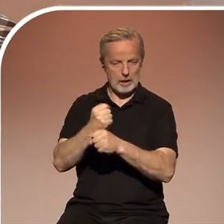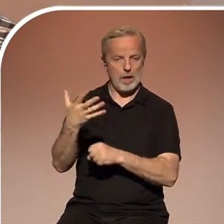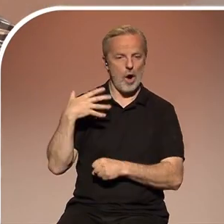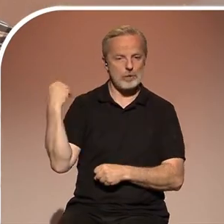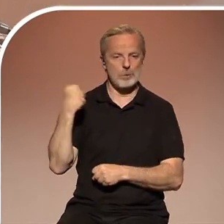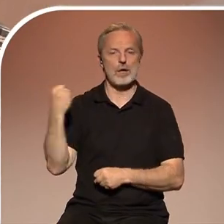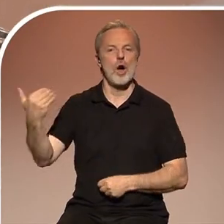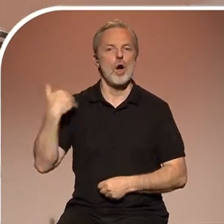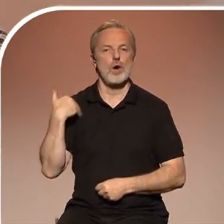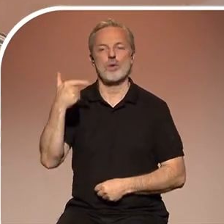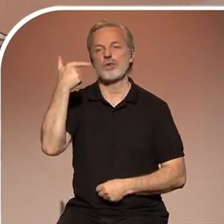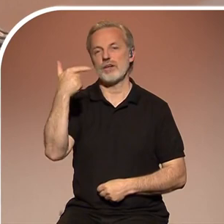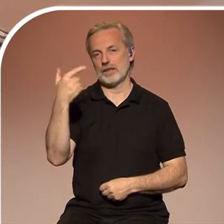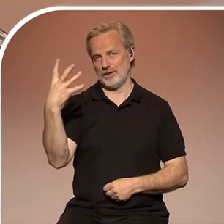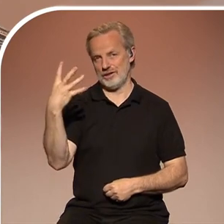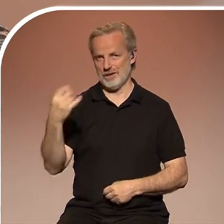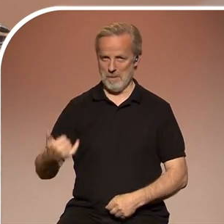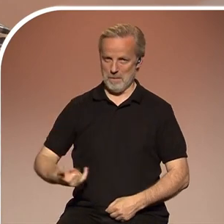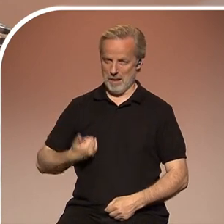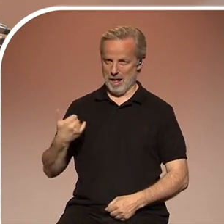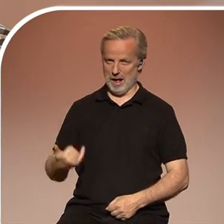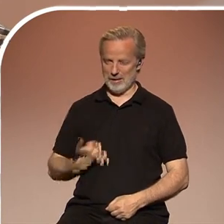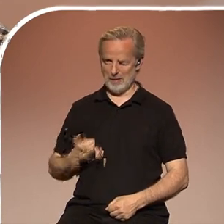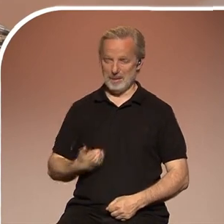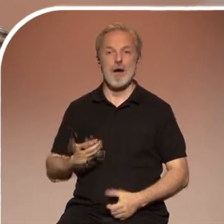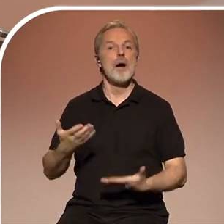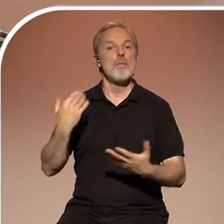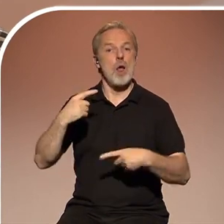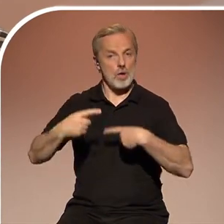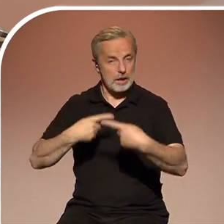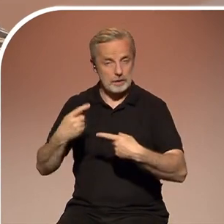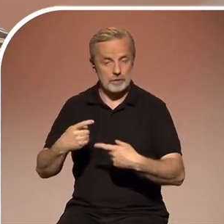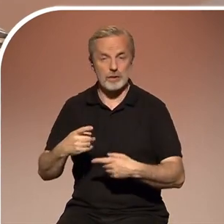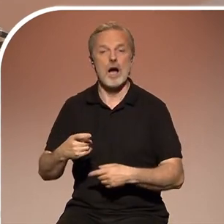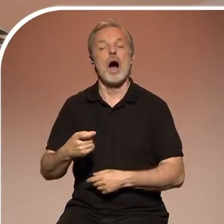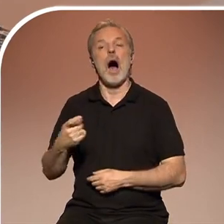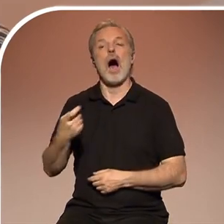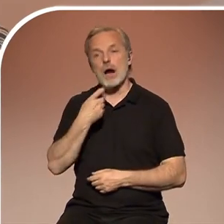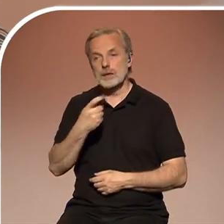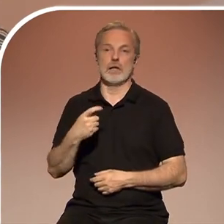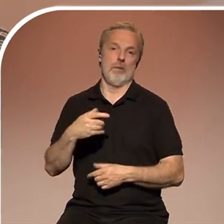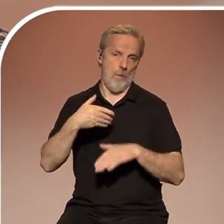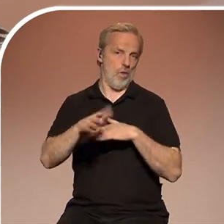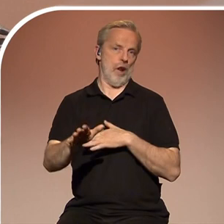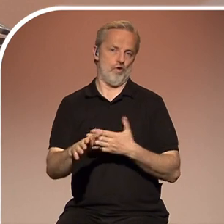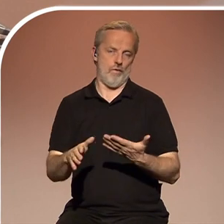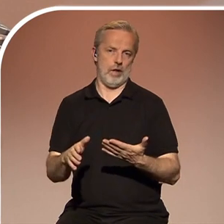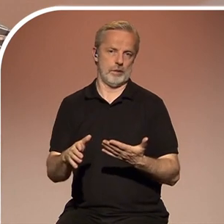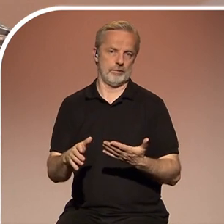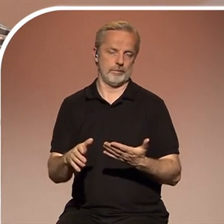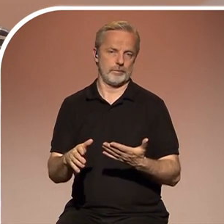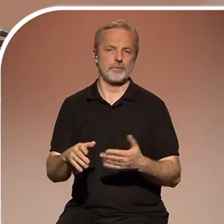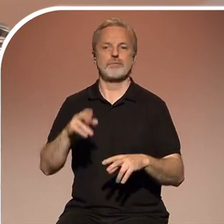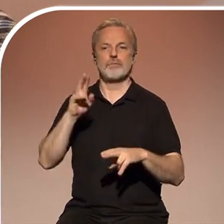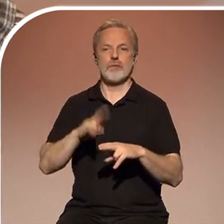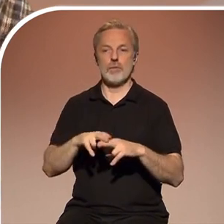i izmaelický na rozvážnosti. Ale seděl jsem to a s otcem jsme chtěli v tom pokračovat. Potom asi po